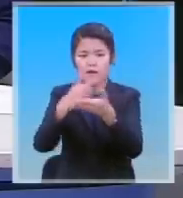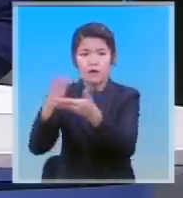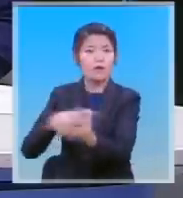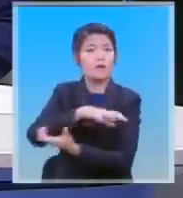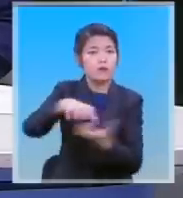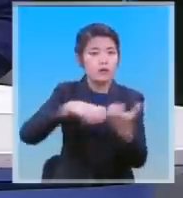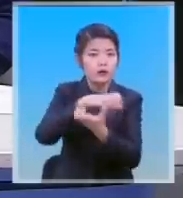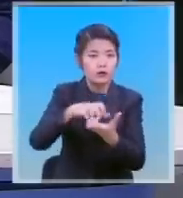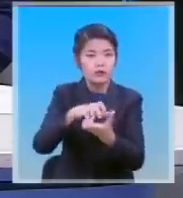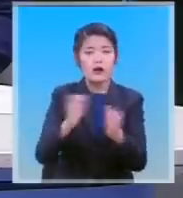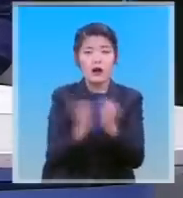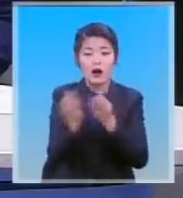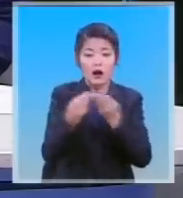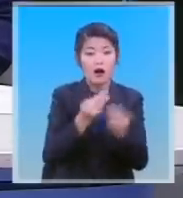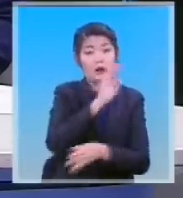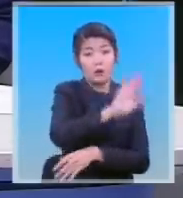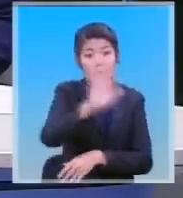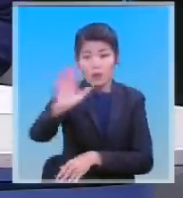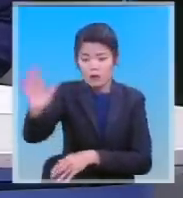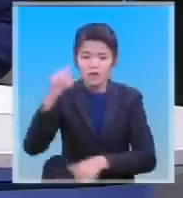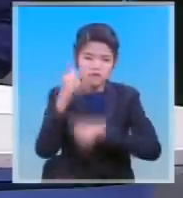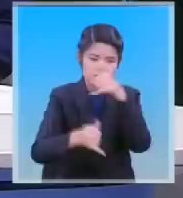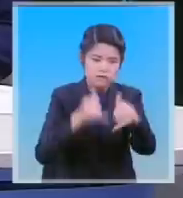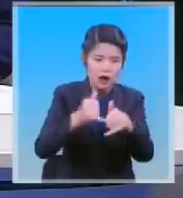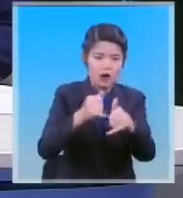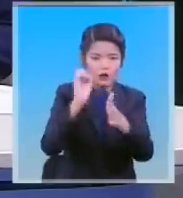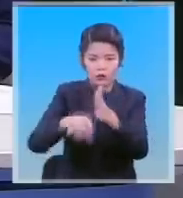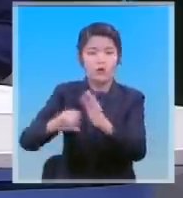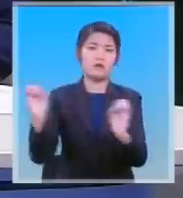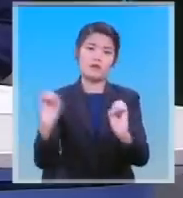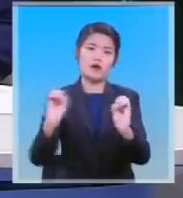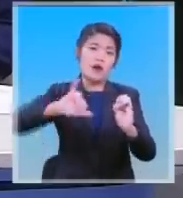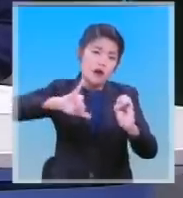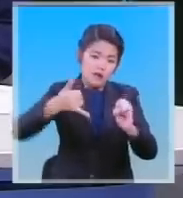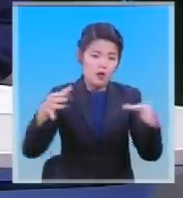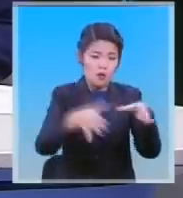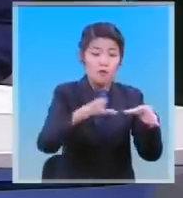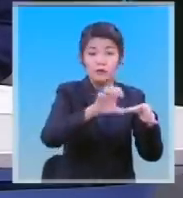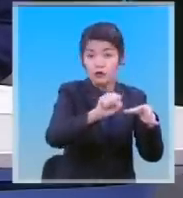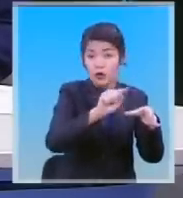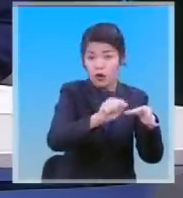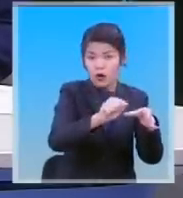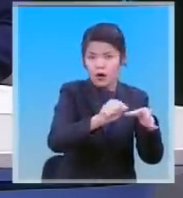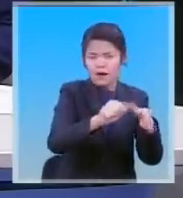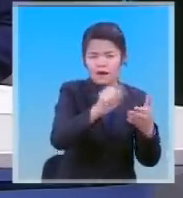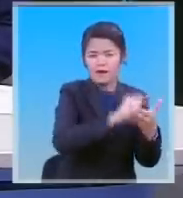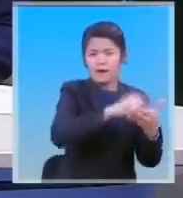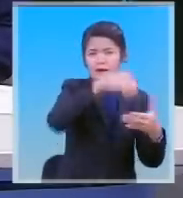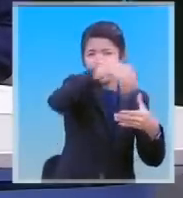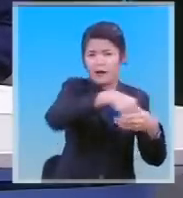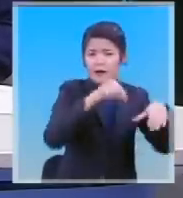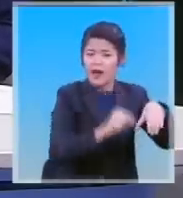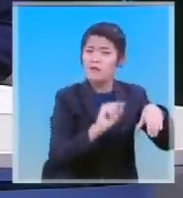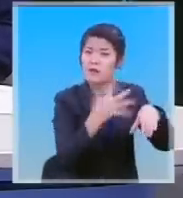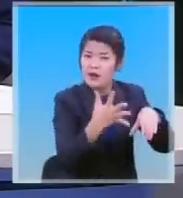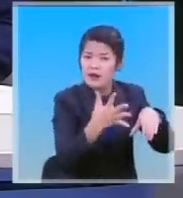เสียงทุกเสียงที่ไปลงคะแนนไม่ตกน้ำต่อให้บางพรรคที่ไม่ได้ส.ส.เขตนะคะคะแนนเสียงที่ถูกเลือกม